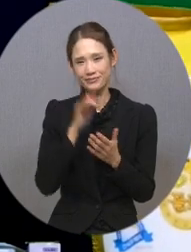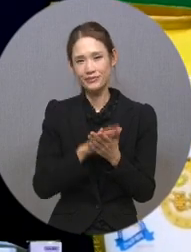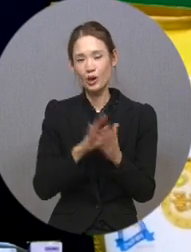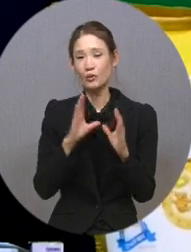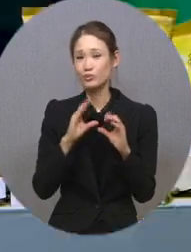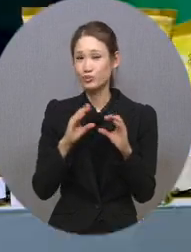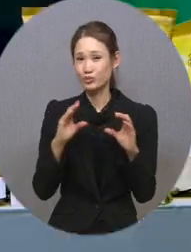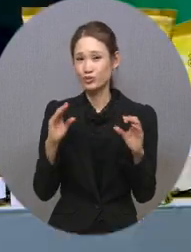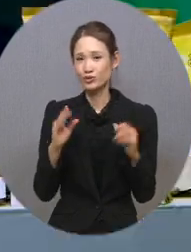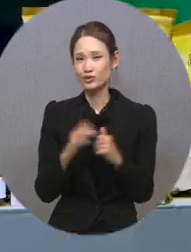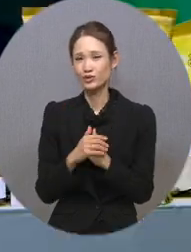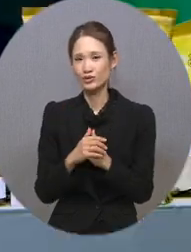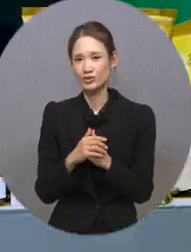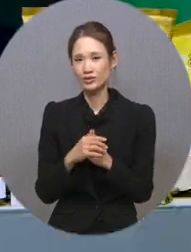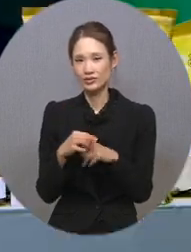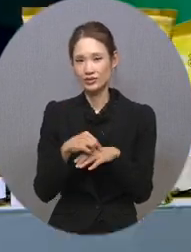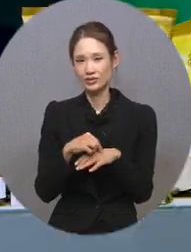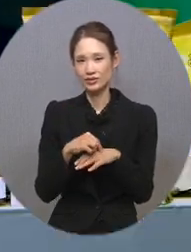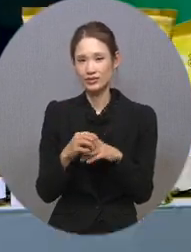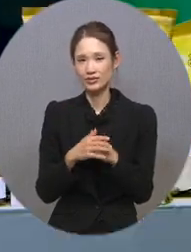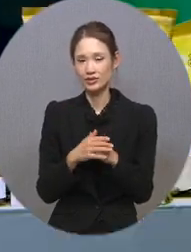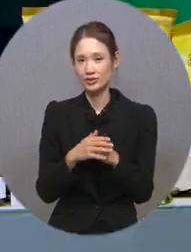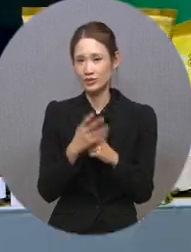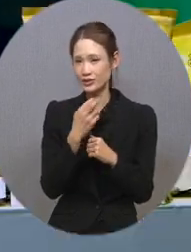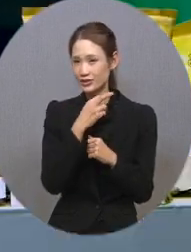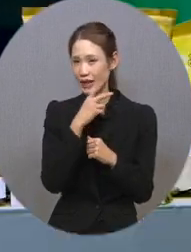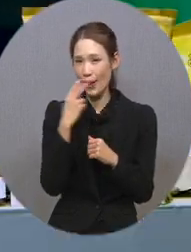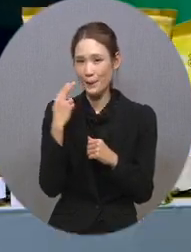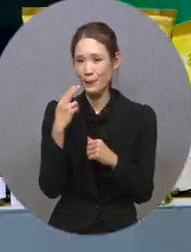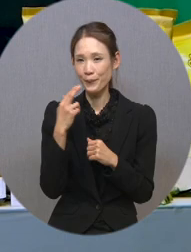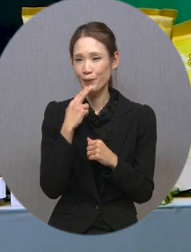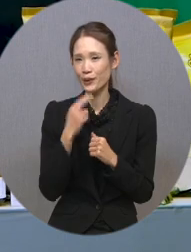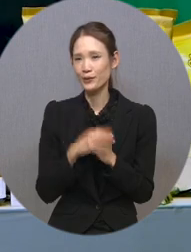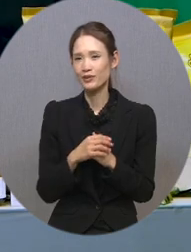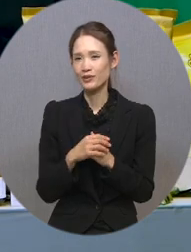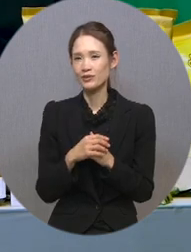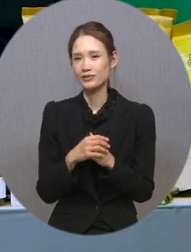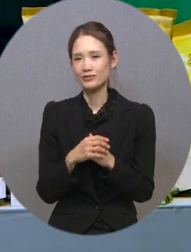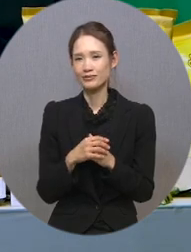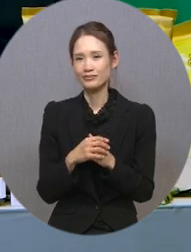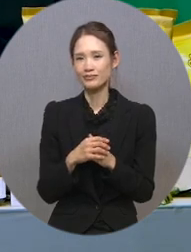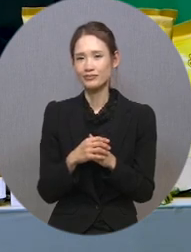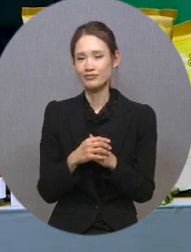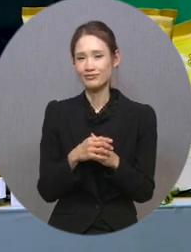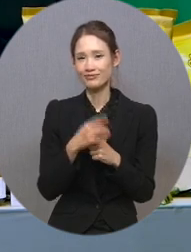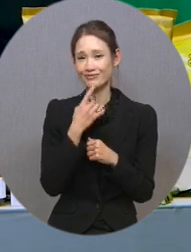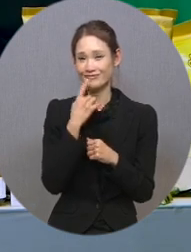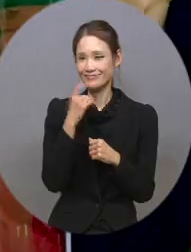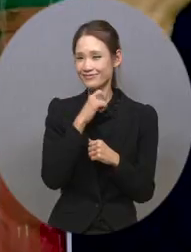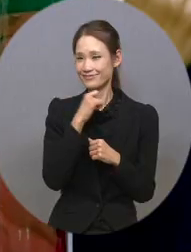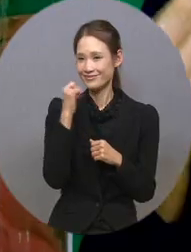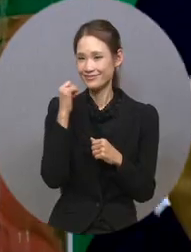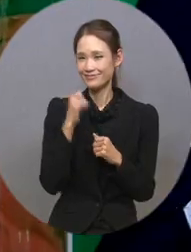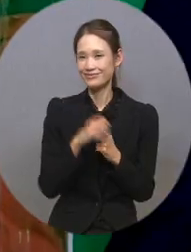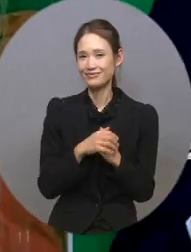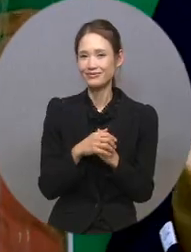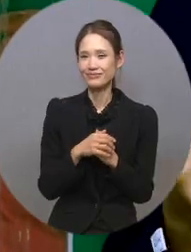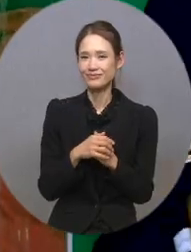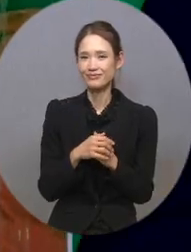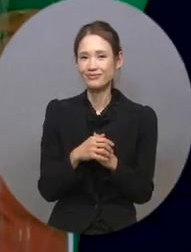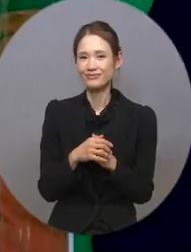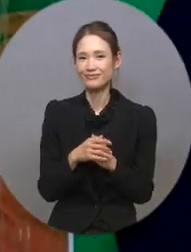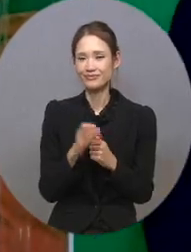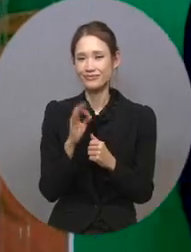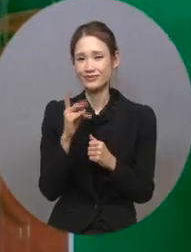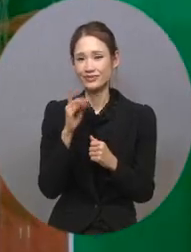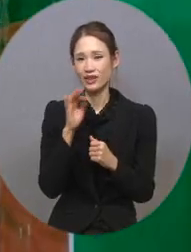부드러워. 그리고 소고기에 그런 냄새도 하나도 없고. 오 맛있다. 아니 근데 진짜